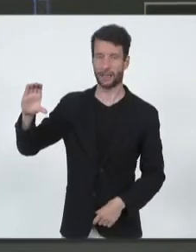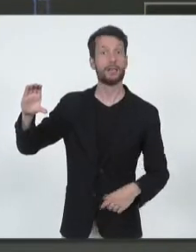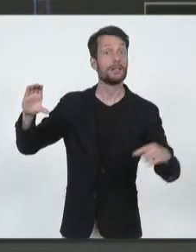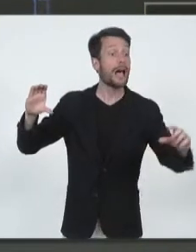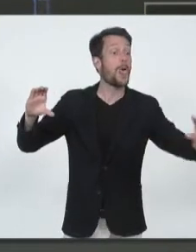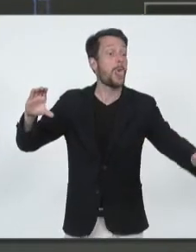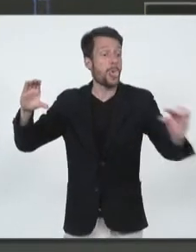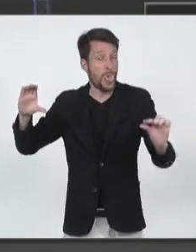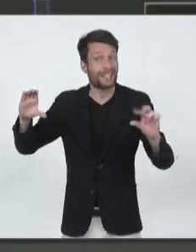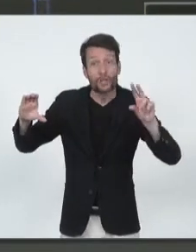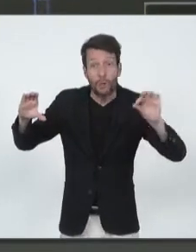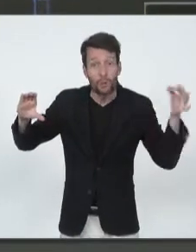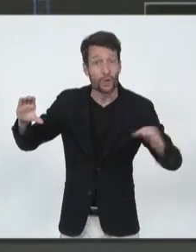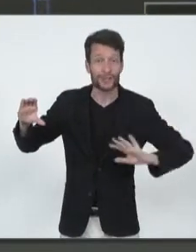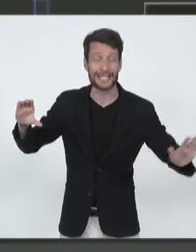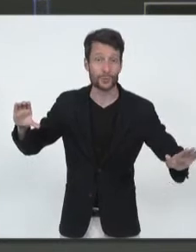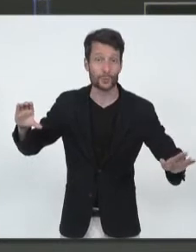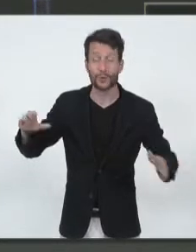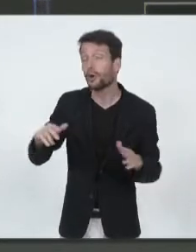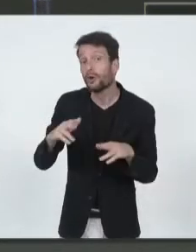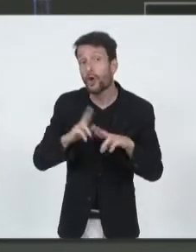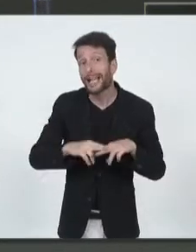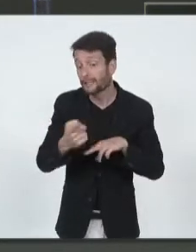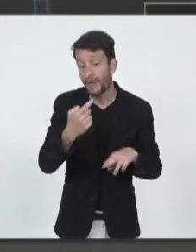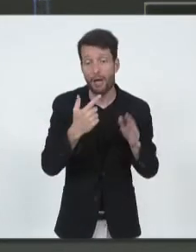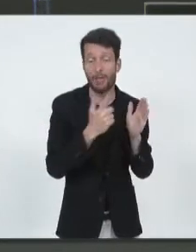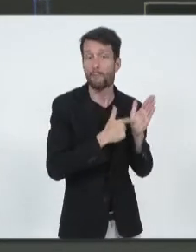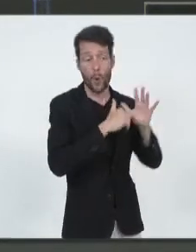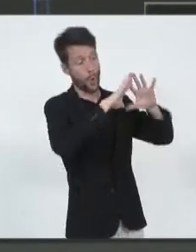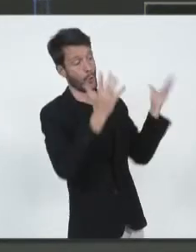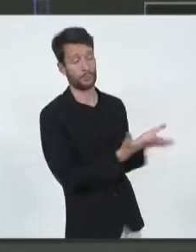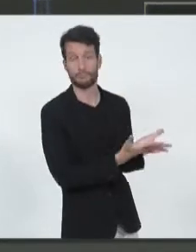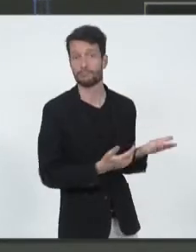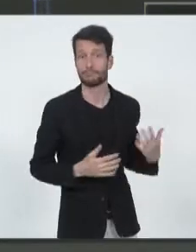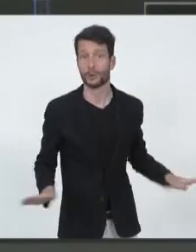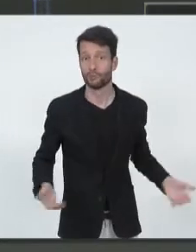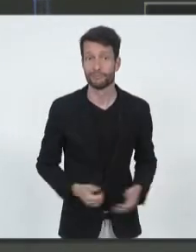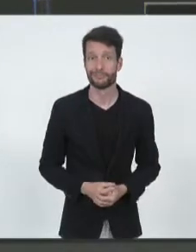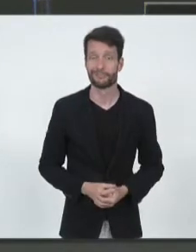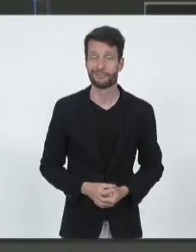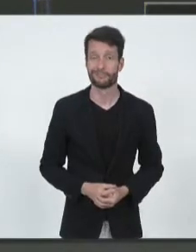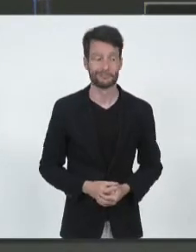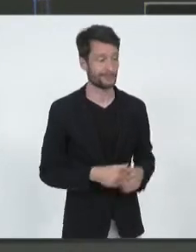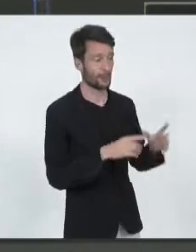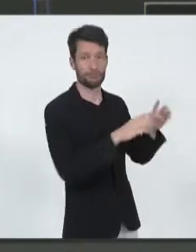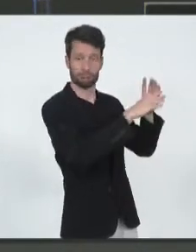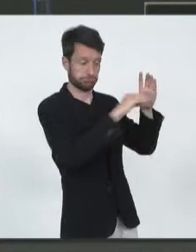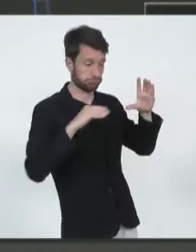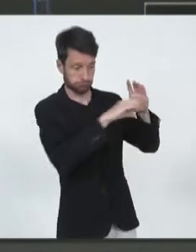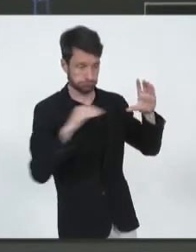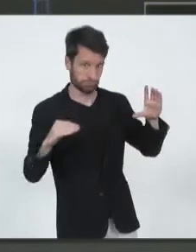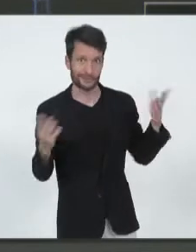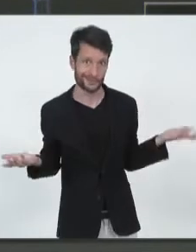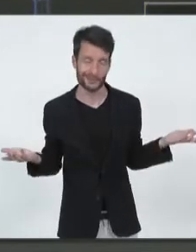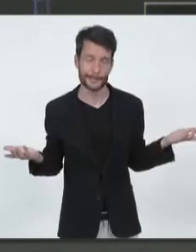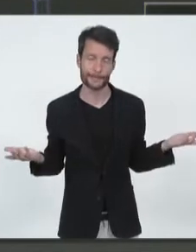reste, c'est le contribuable, entendu au sens large, c'est-à-dire c'est le budget général et c'est le versement transport. Donc dans